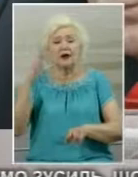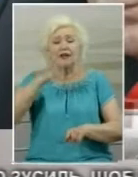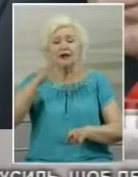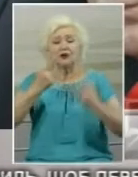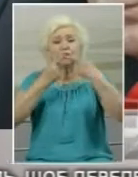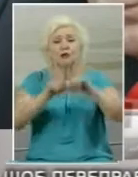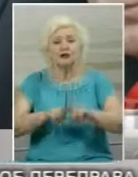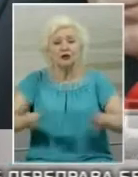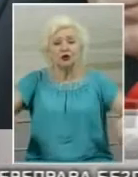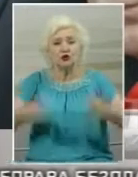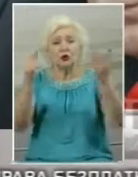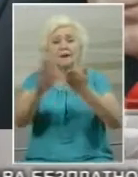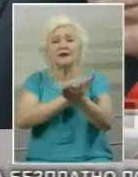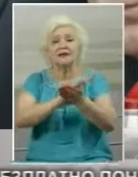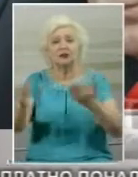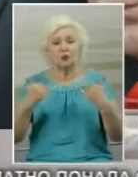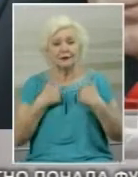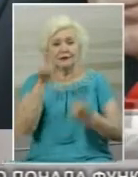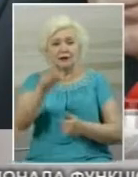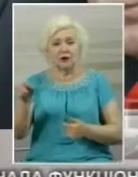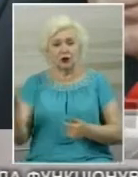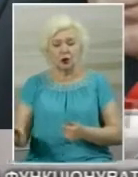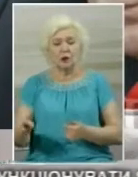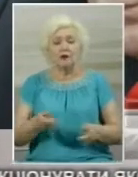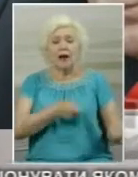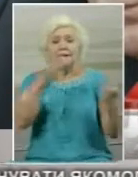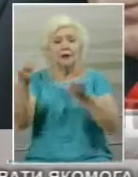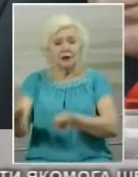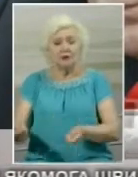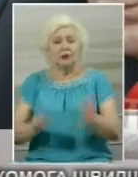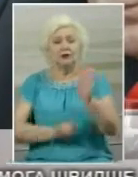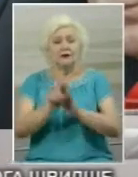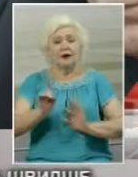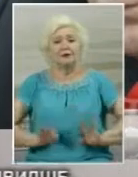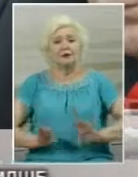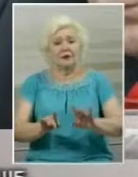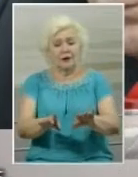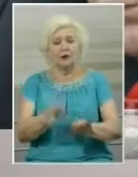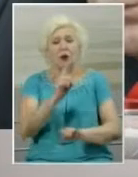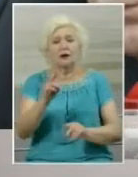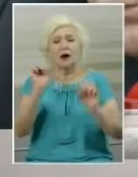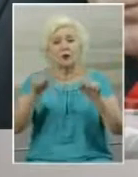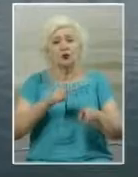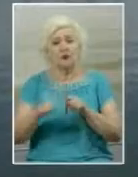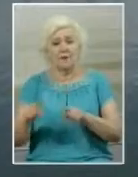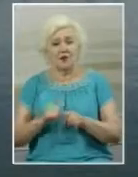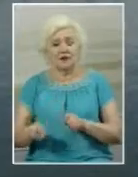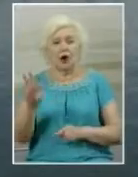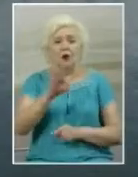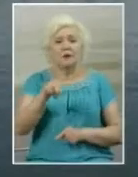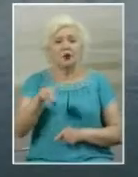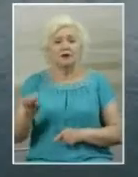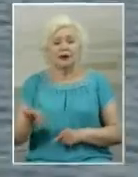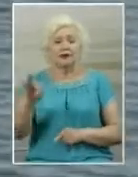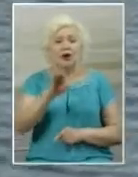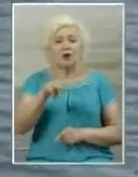сооружение безкоштовно для наших громадян, для перевозчиков, начало функционировать как можно быстрее. Олена Проценко,